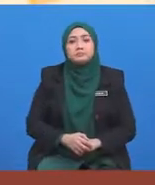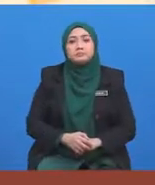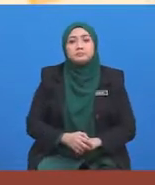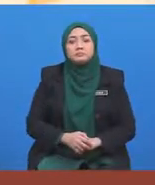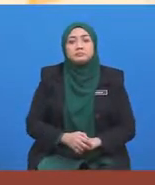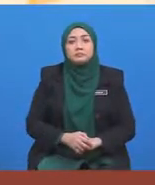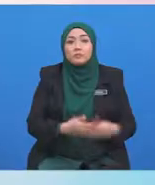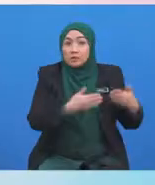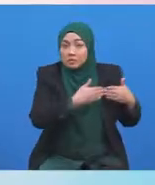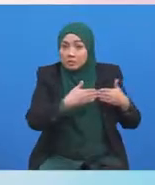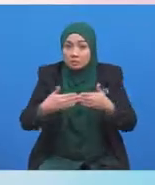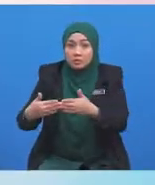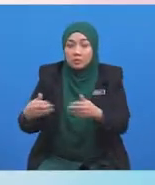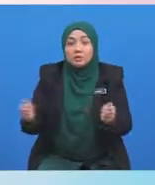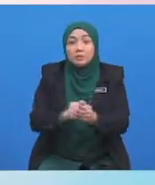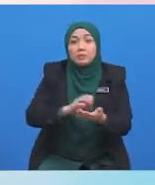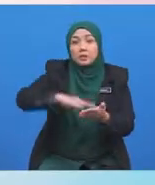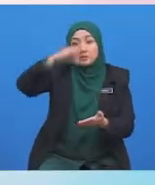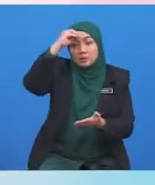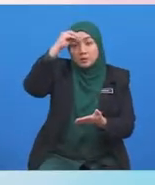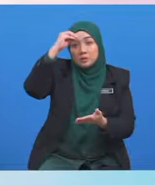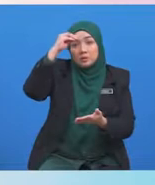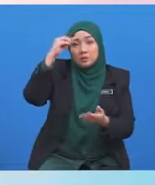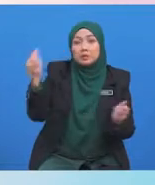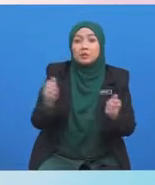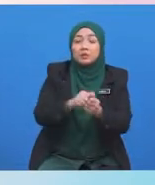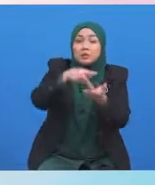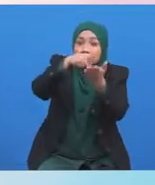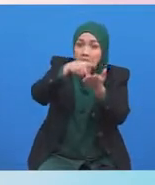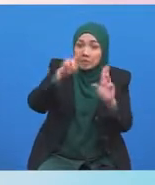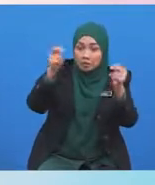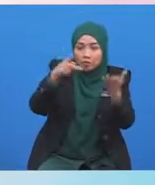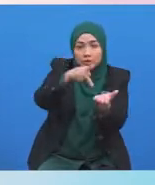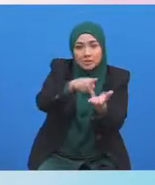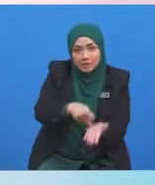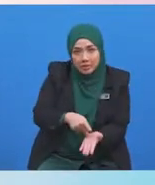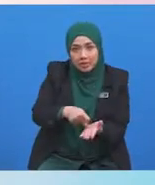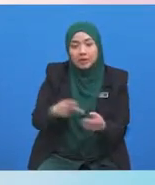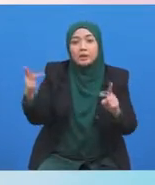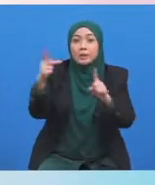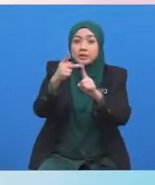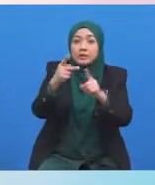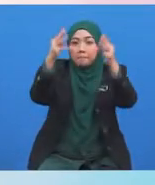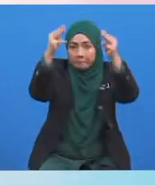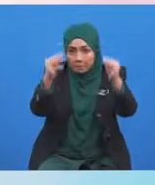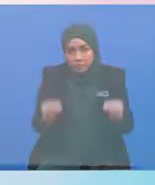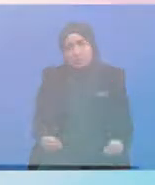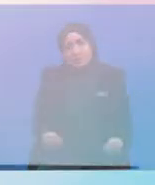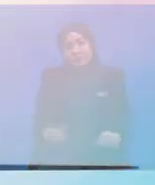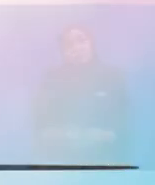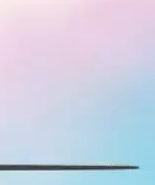pembelajaran kita hari ini dengan menghuraikan kesan pergerakan jisim terhadap manusia.